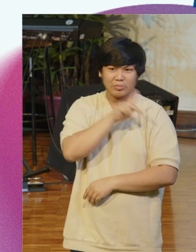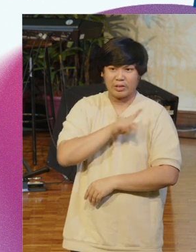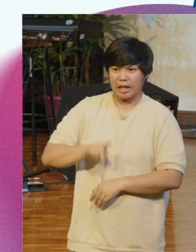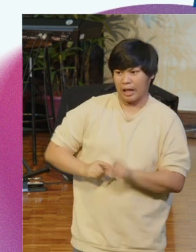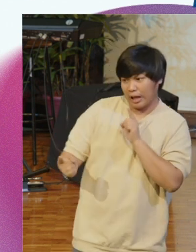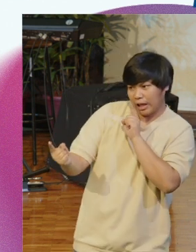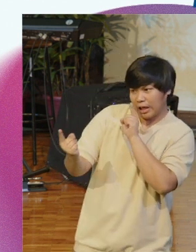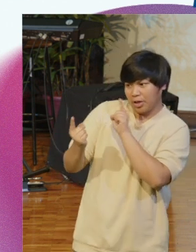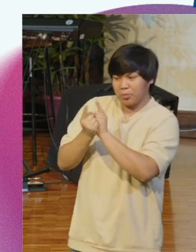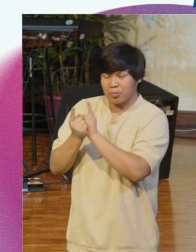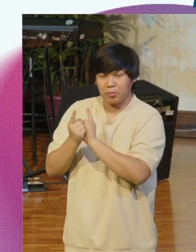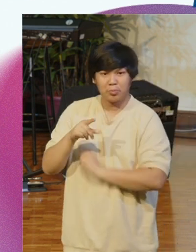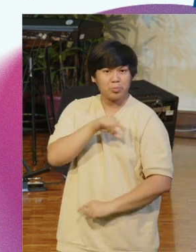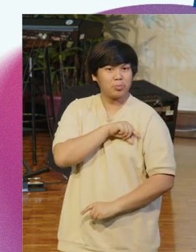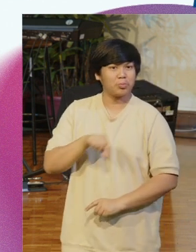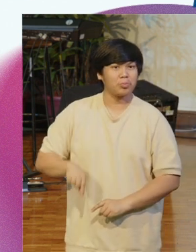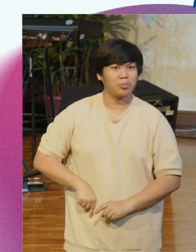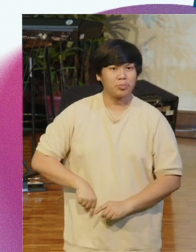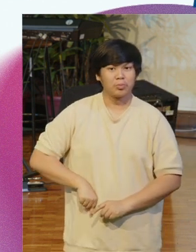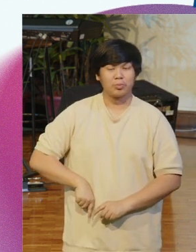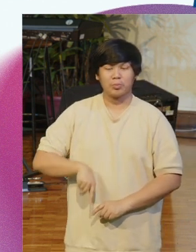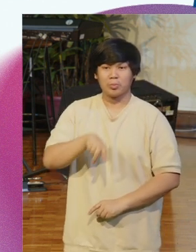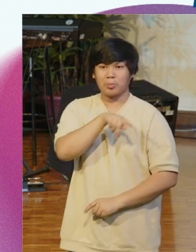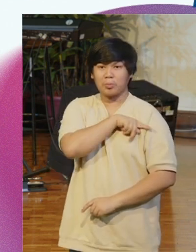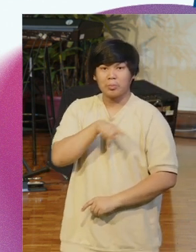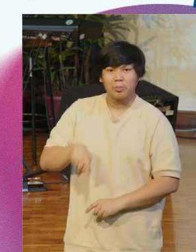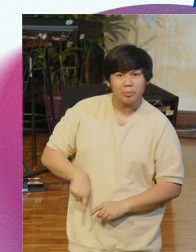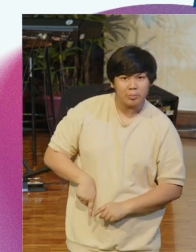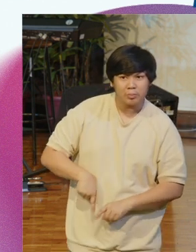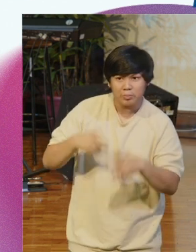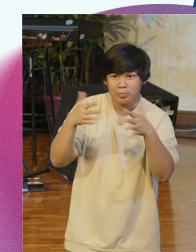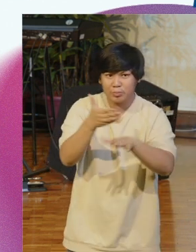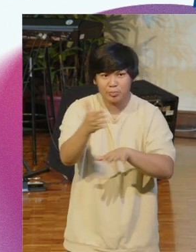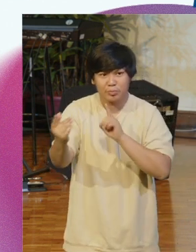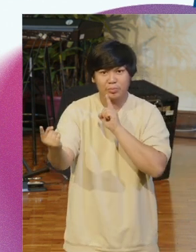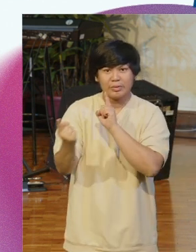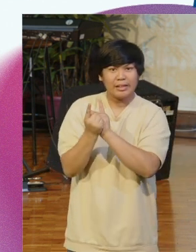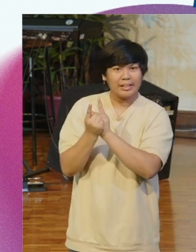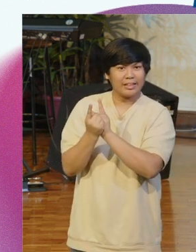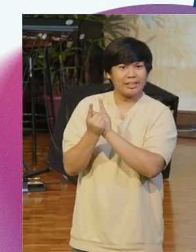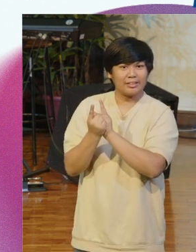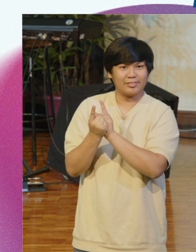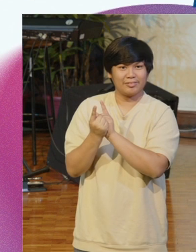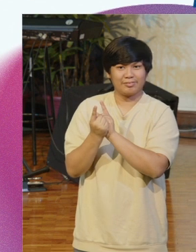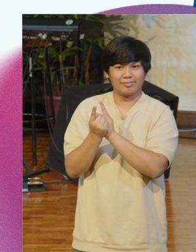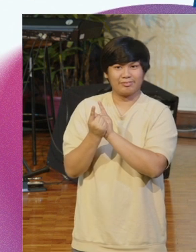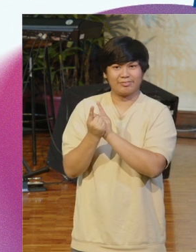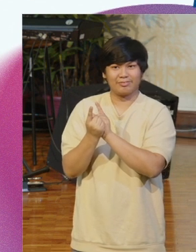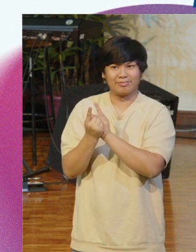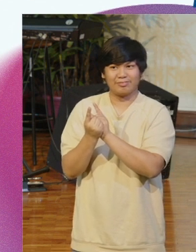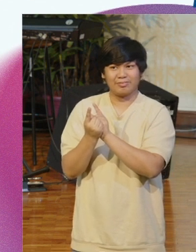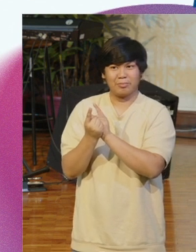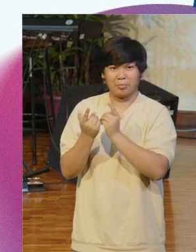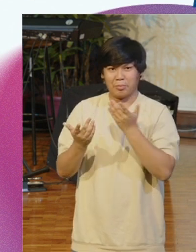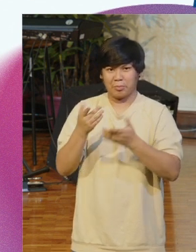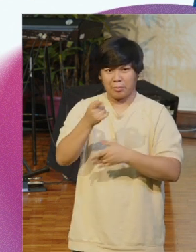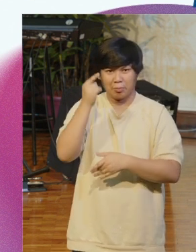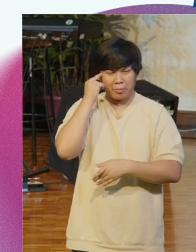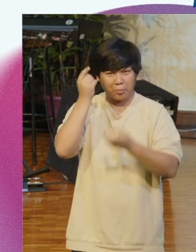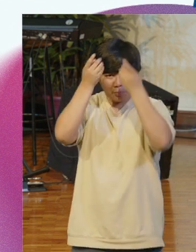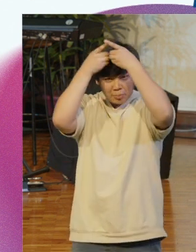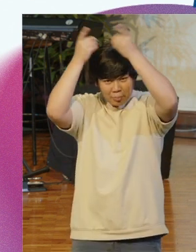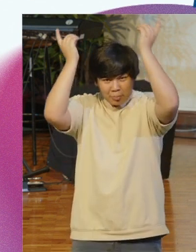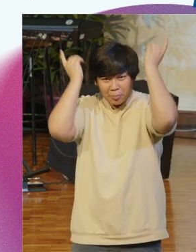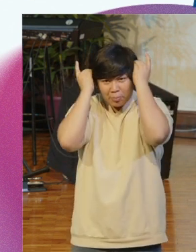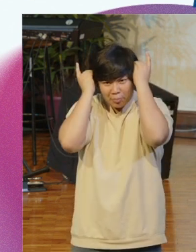or queen, or princess, or hindi Disney princess ha, no? Yung totoong